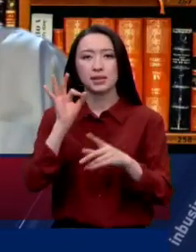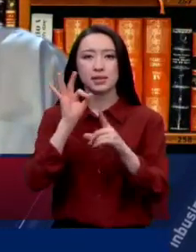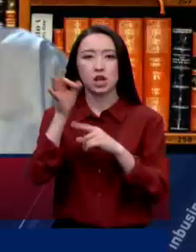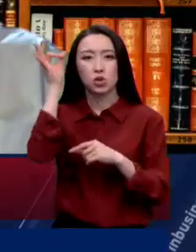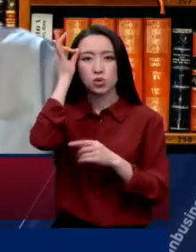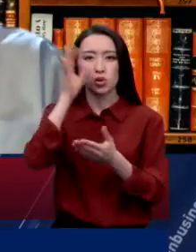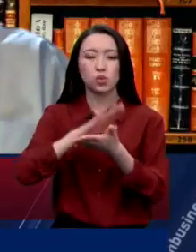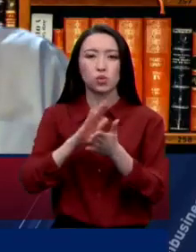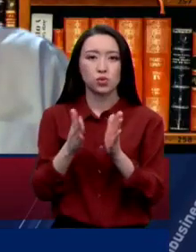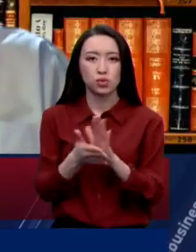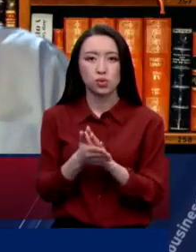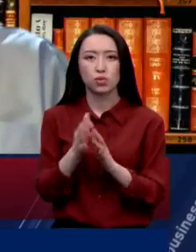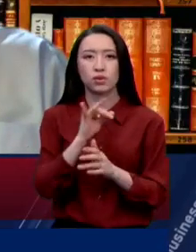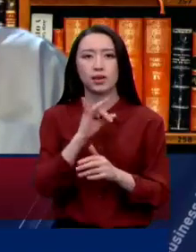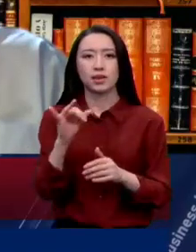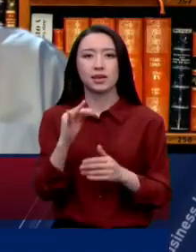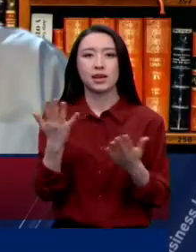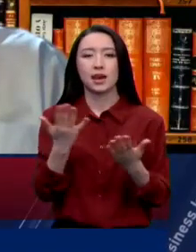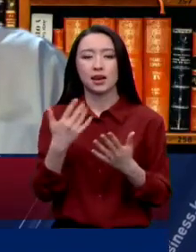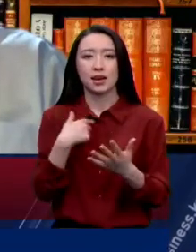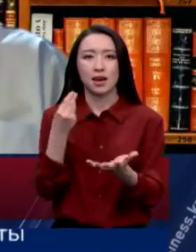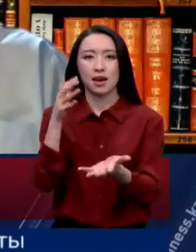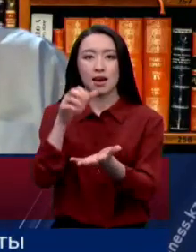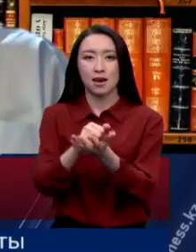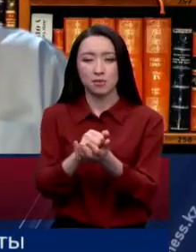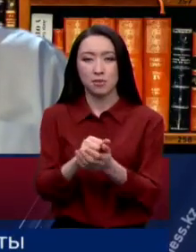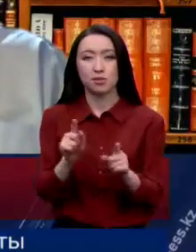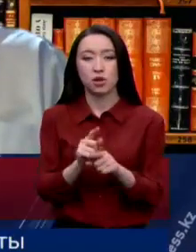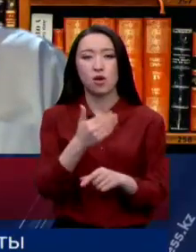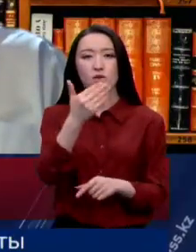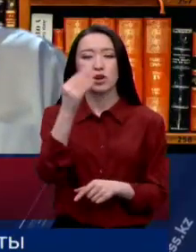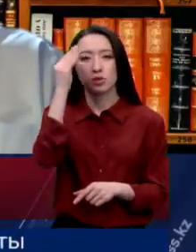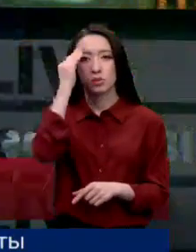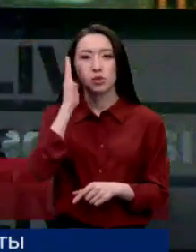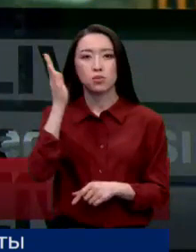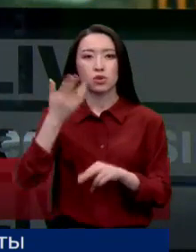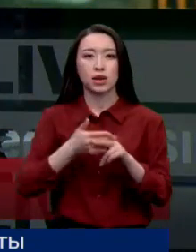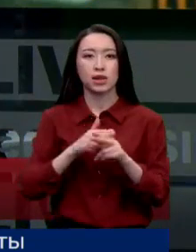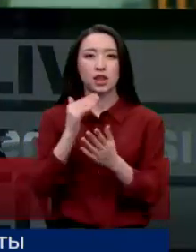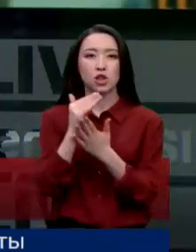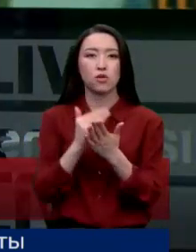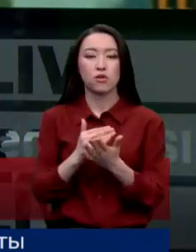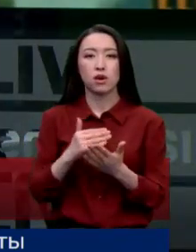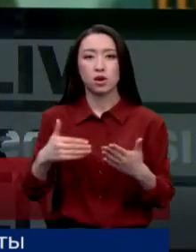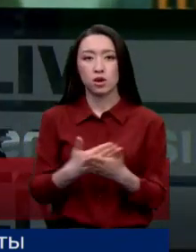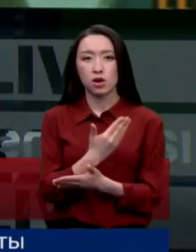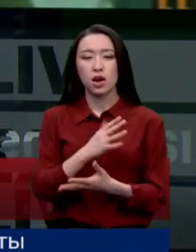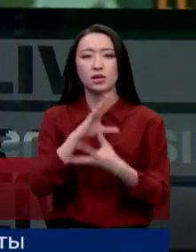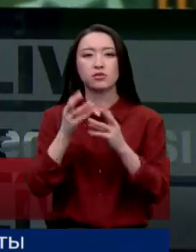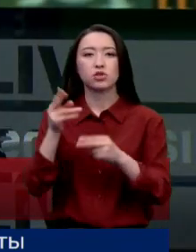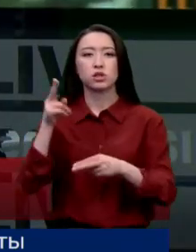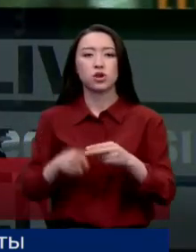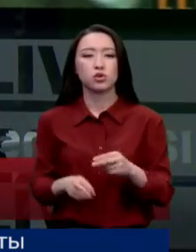встать в очередь, забронировать, несмотря на все наши опасения. Ваш прогноз, вот эта новая программа, чем в итоге закончится?